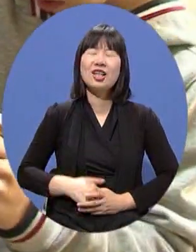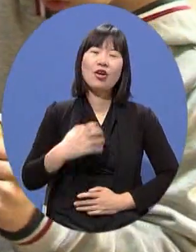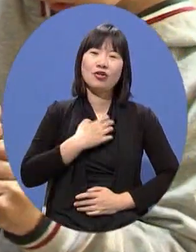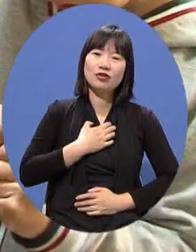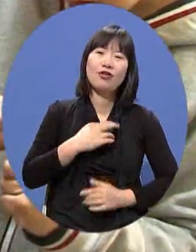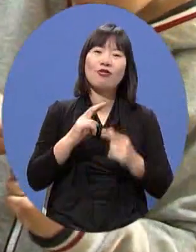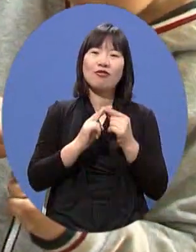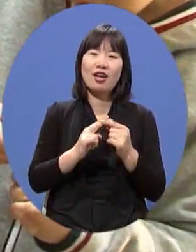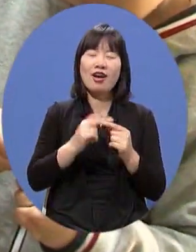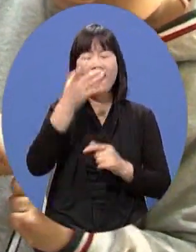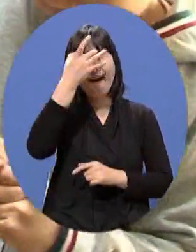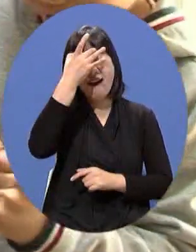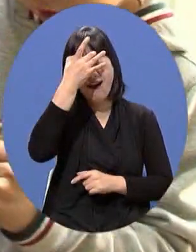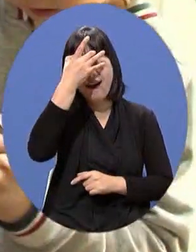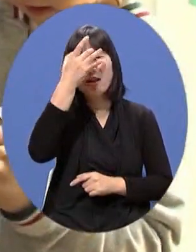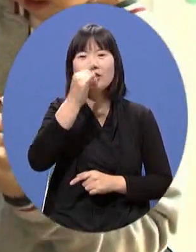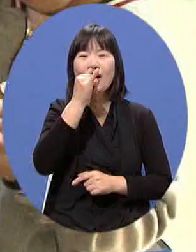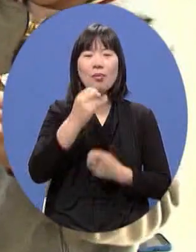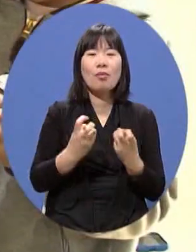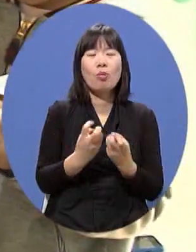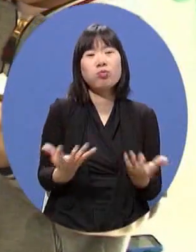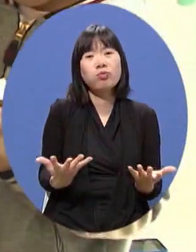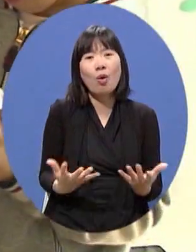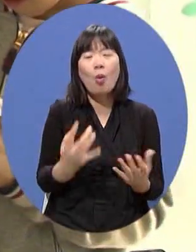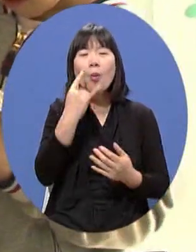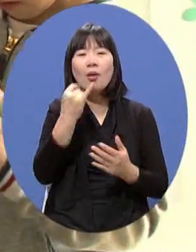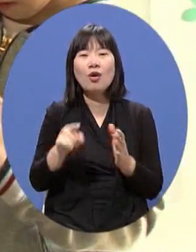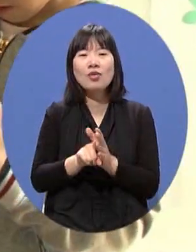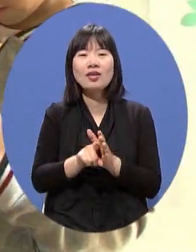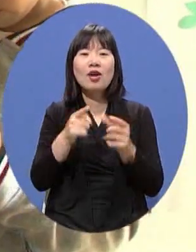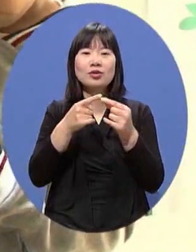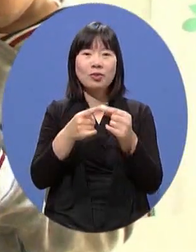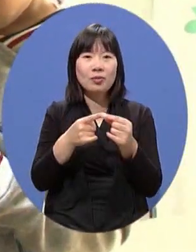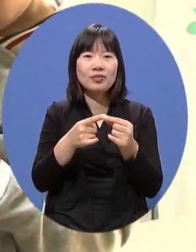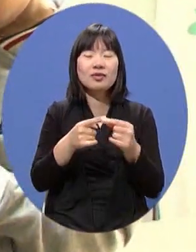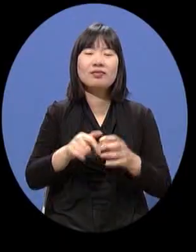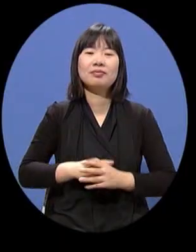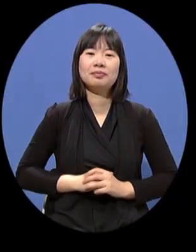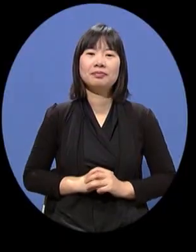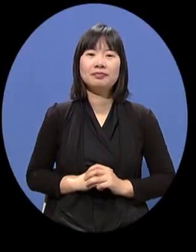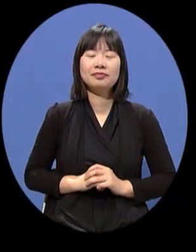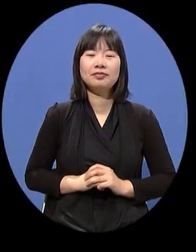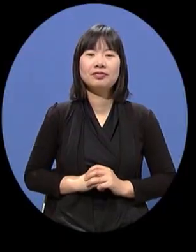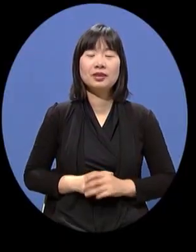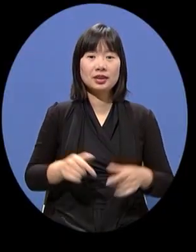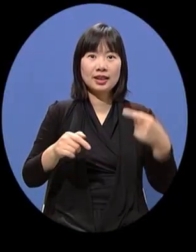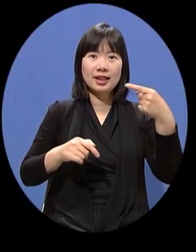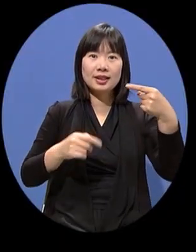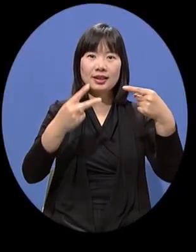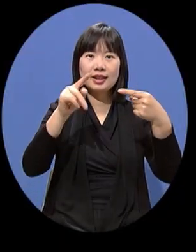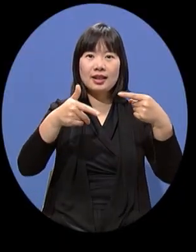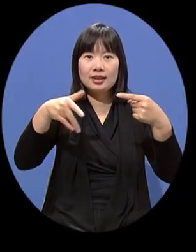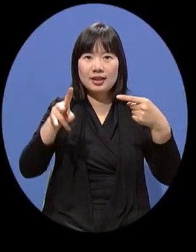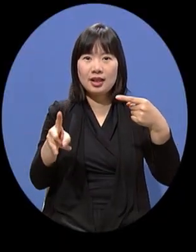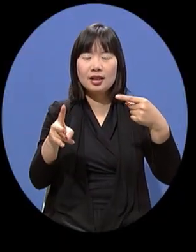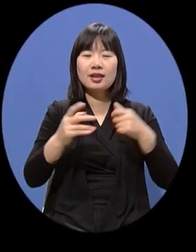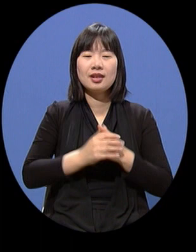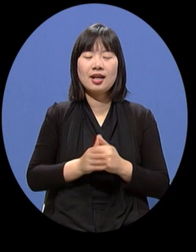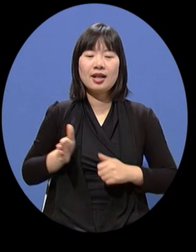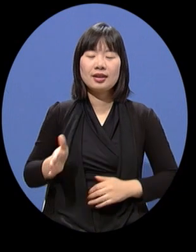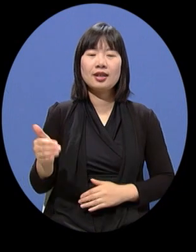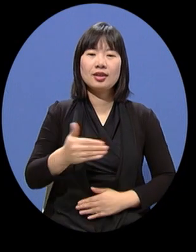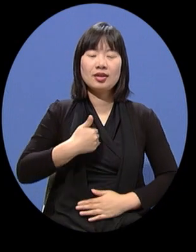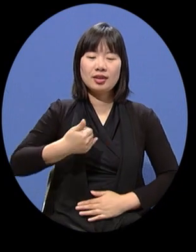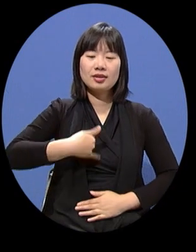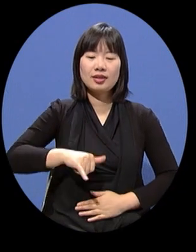걱정과 근심만 할 뿐 방법을 모르는 엄마를 위한 첫 번째 미션. 1단계. 객관적으로